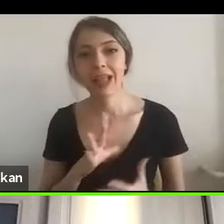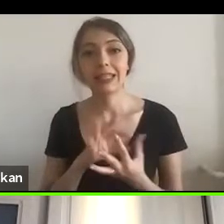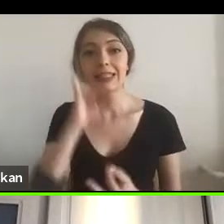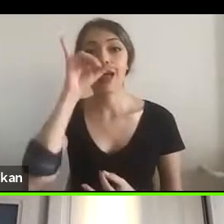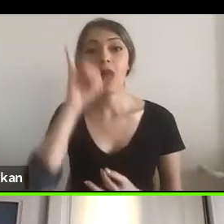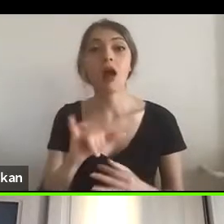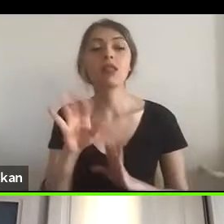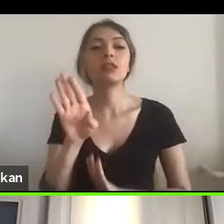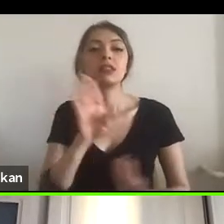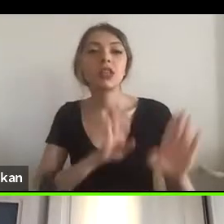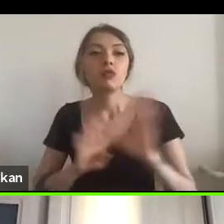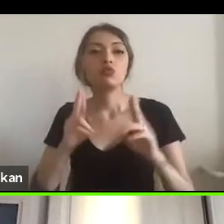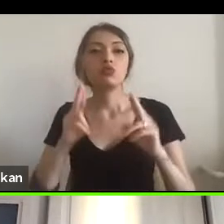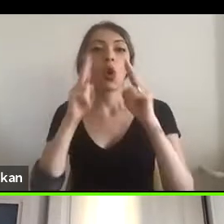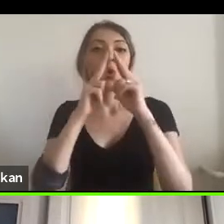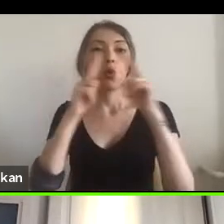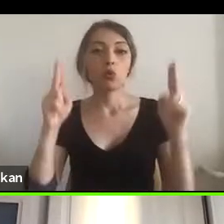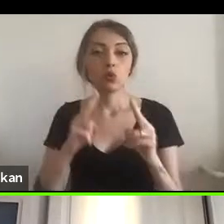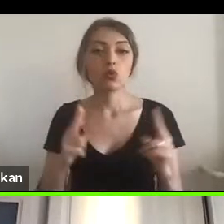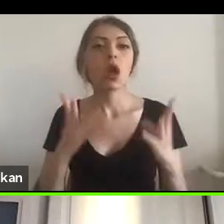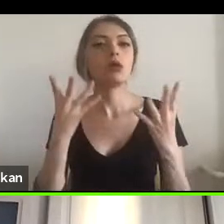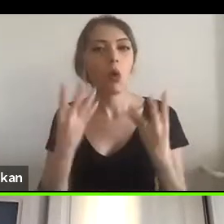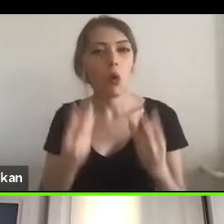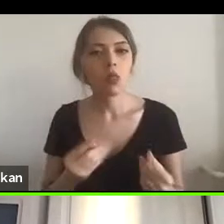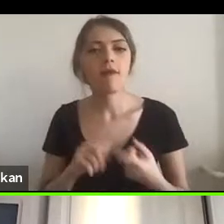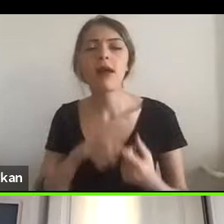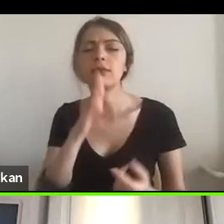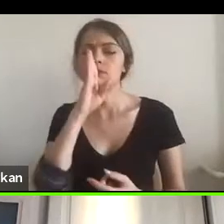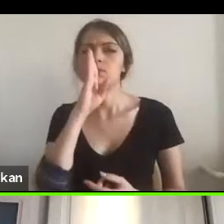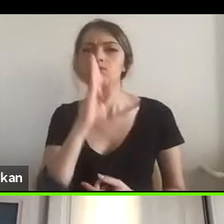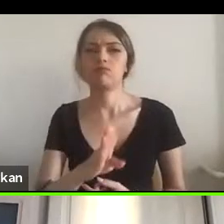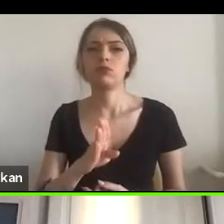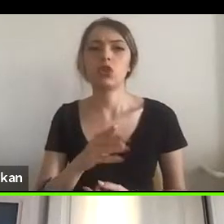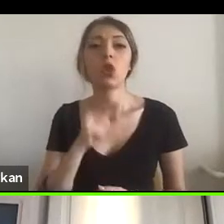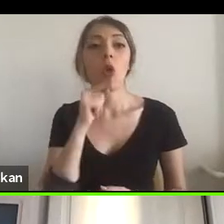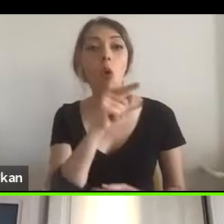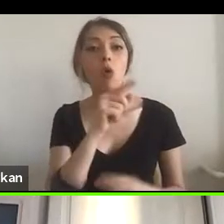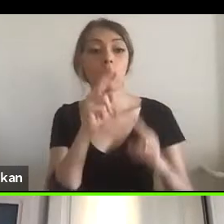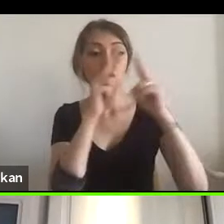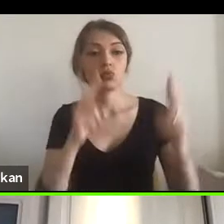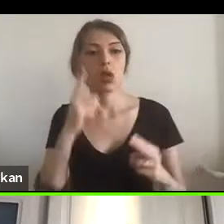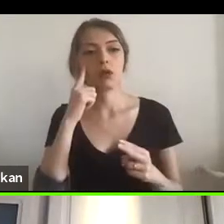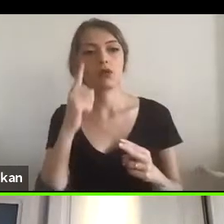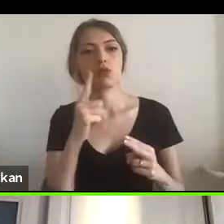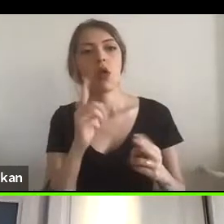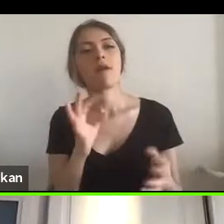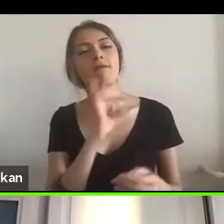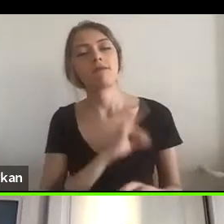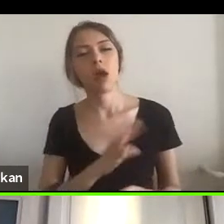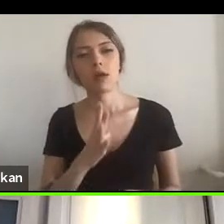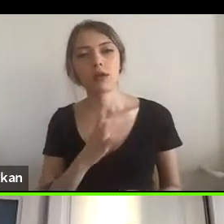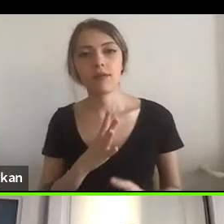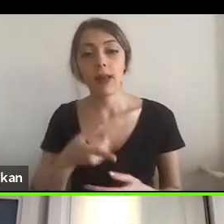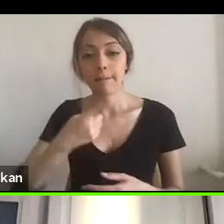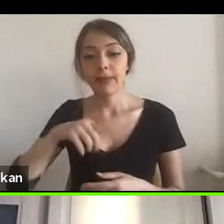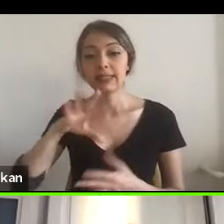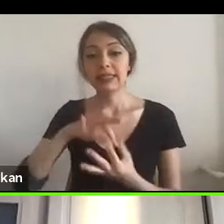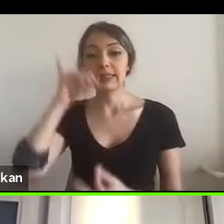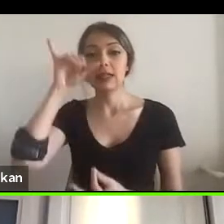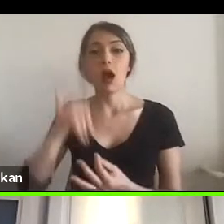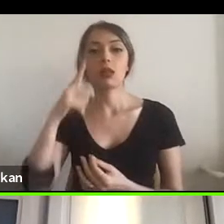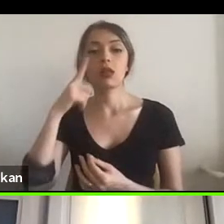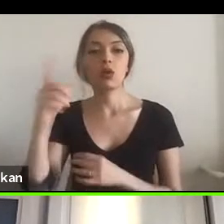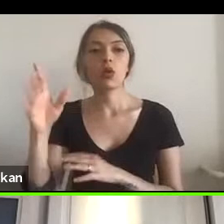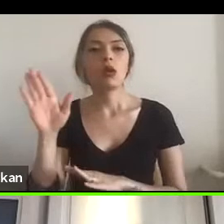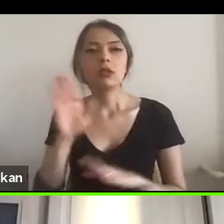savunuculuğu uluslararası ayağı olan ve ciddi şekilde oradan beslenen bir alan. Bizlerin de insan hakları savunucuları olarak bu